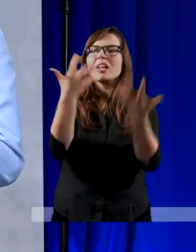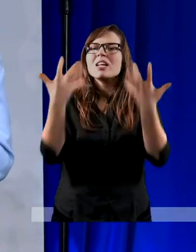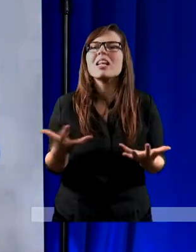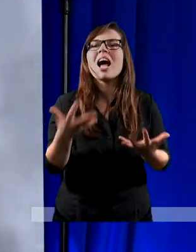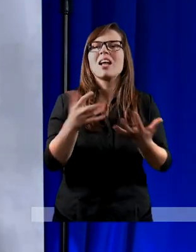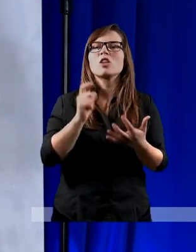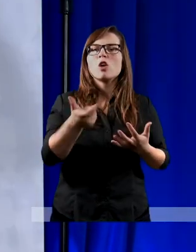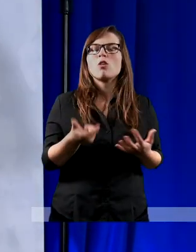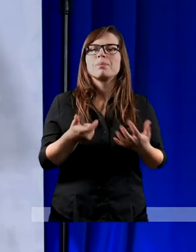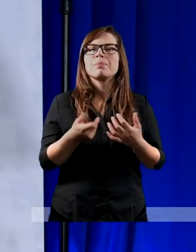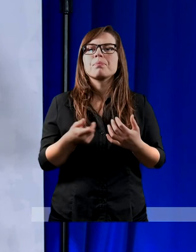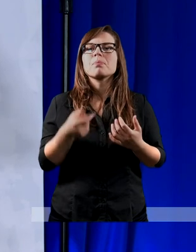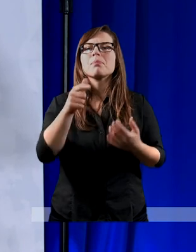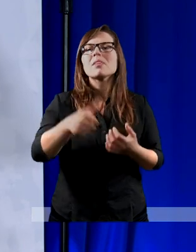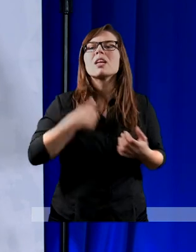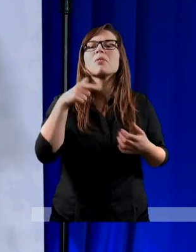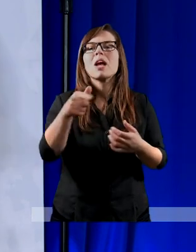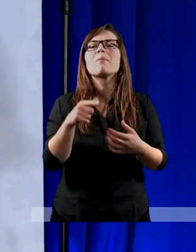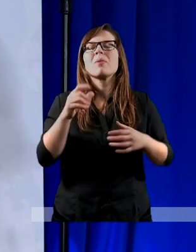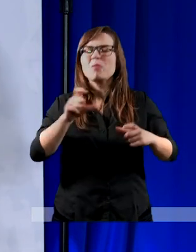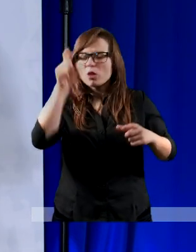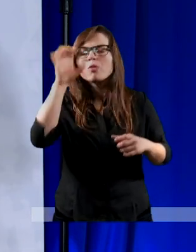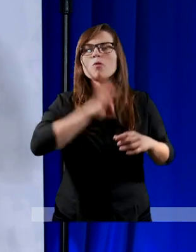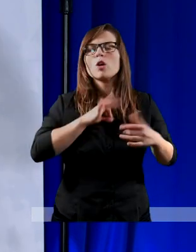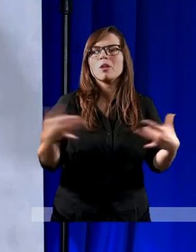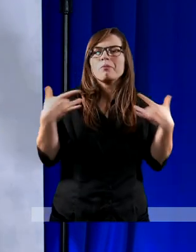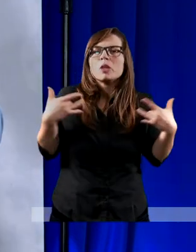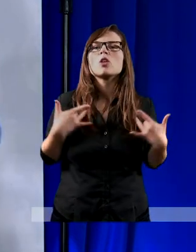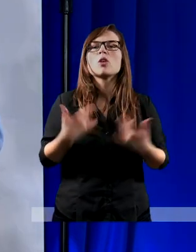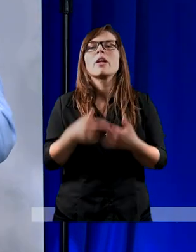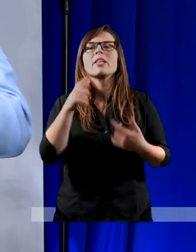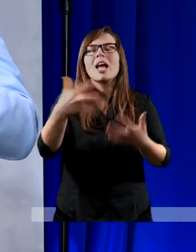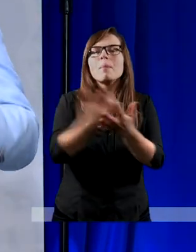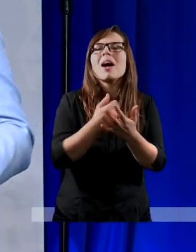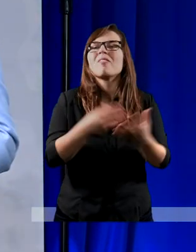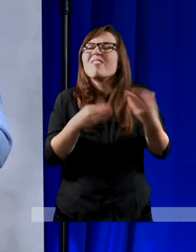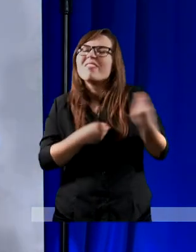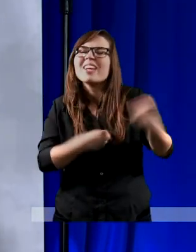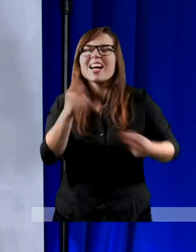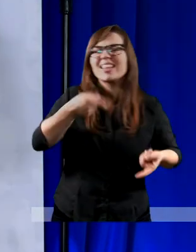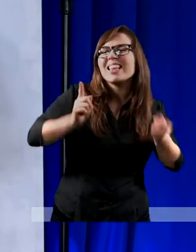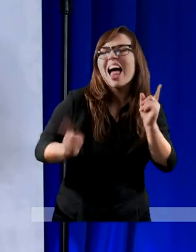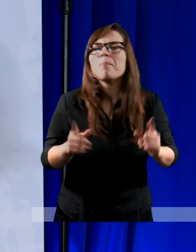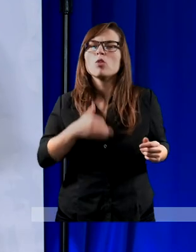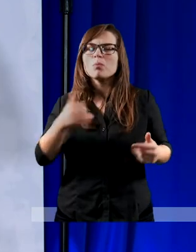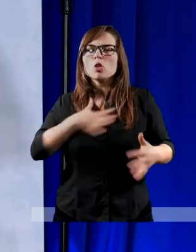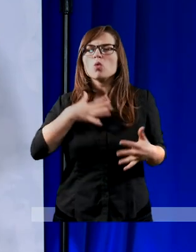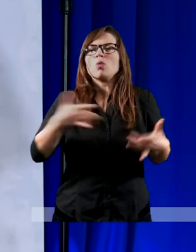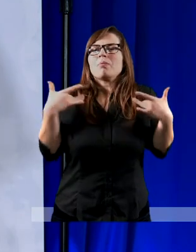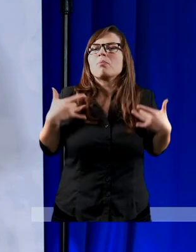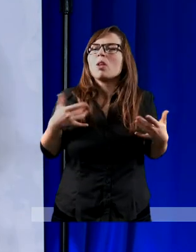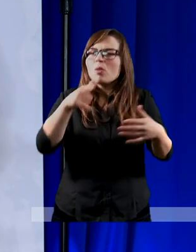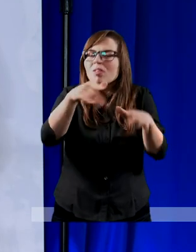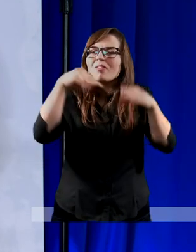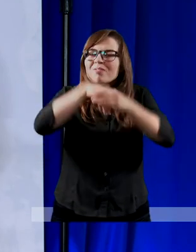wesprzeć nas, żeby to nasze przedsięwzięcie nabrało jeszcze większego tempa, żeby jeszcze więcej